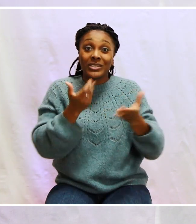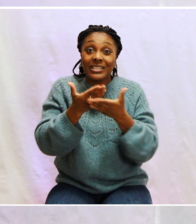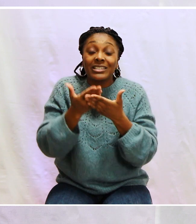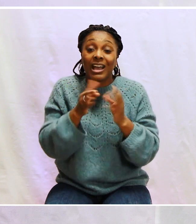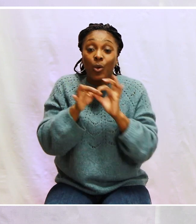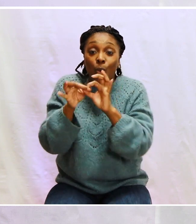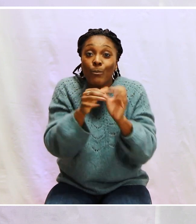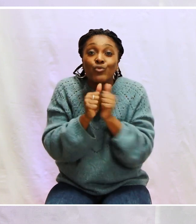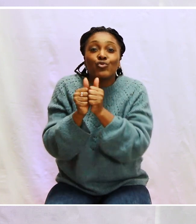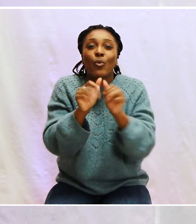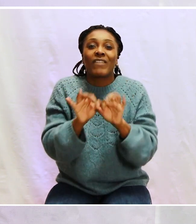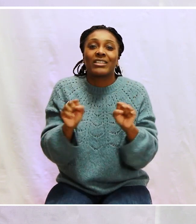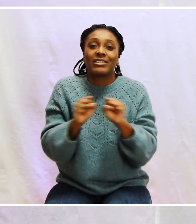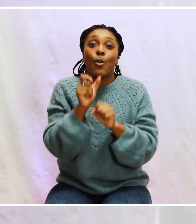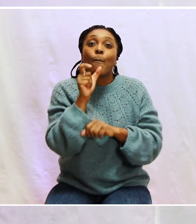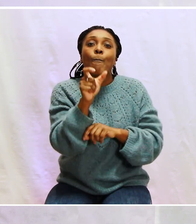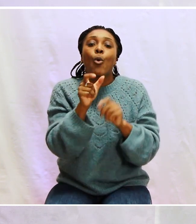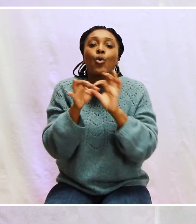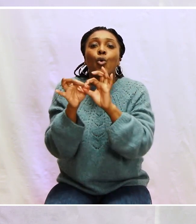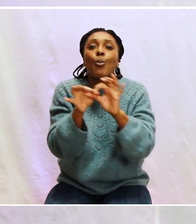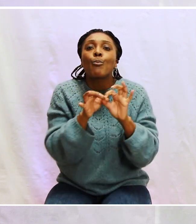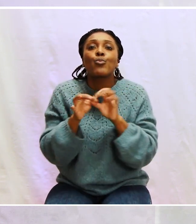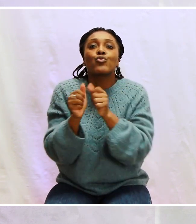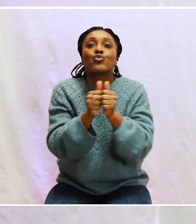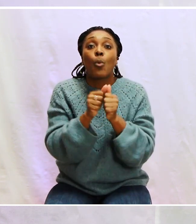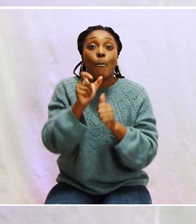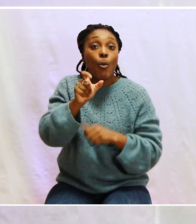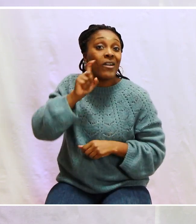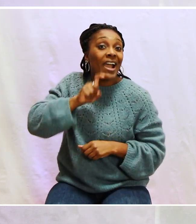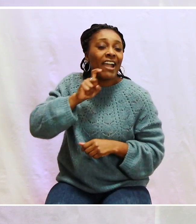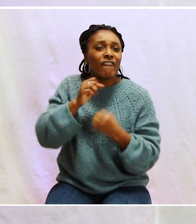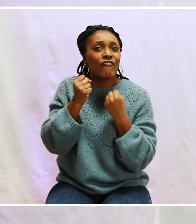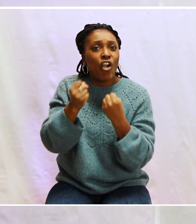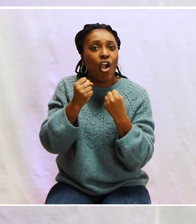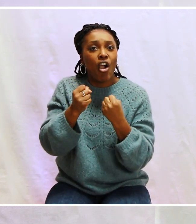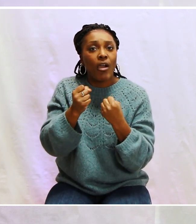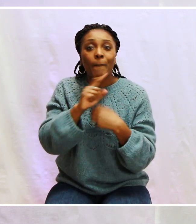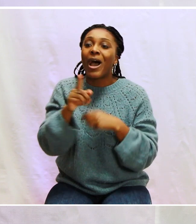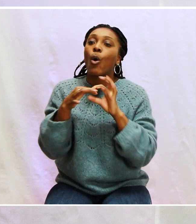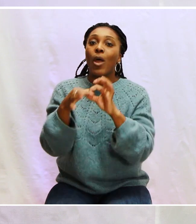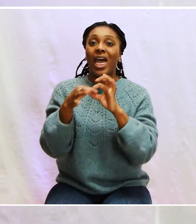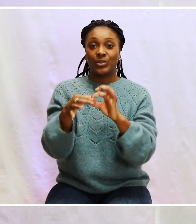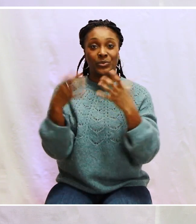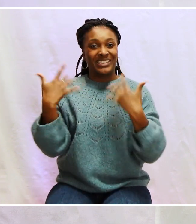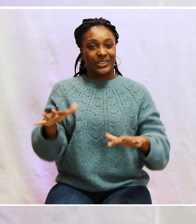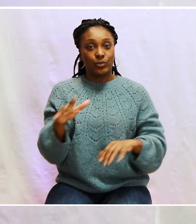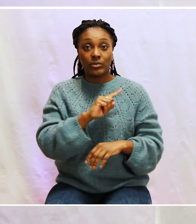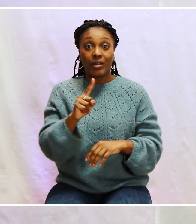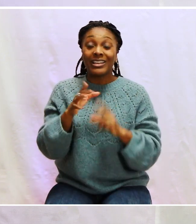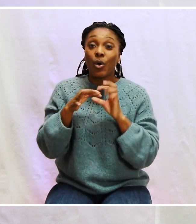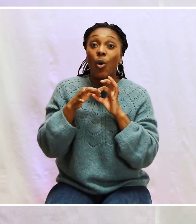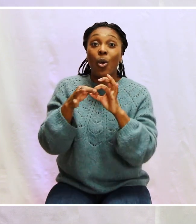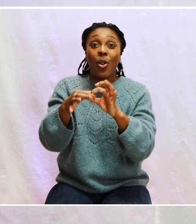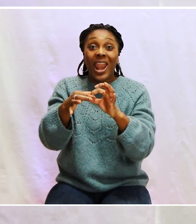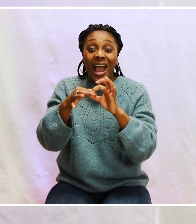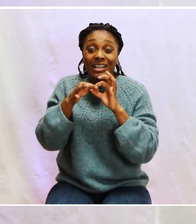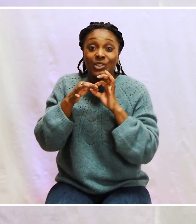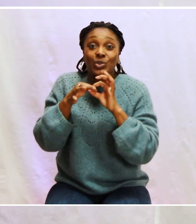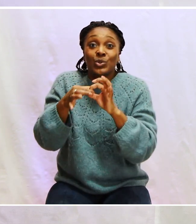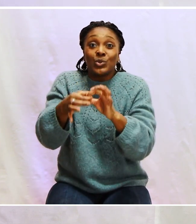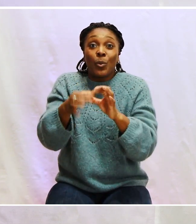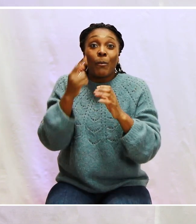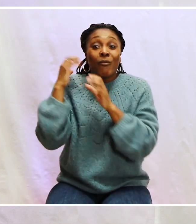fraternelle. En fait, le mot communion, en grec, c'est un mot très fort. C'est pas juste d'avoir une relation. C'est avoir une relation qui porte à porter